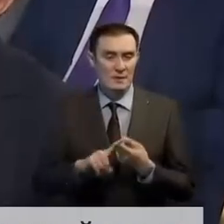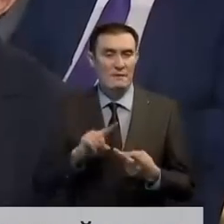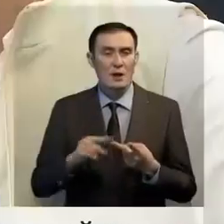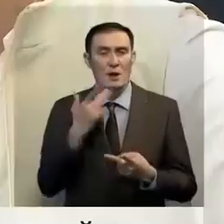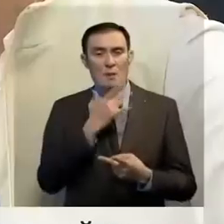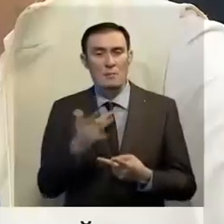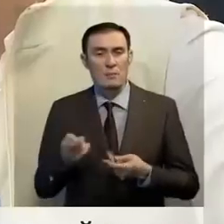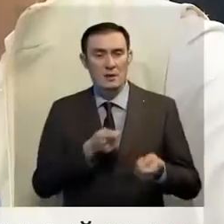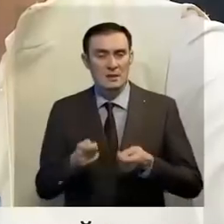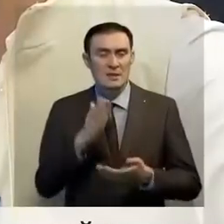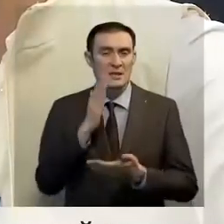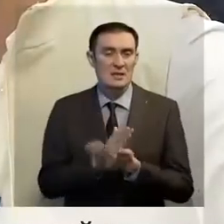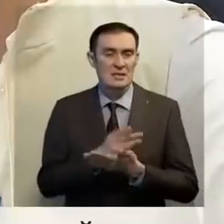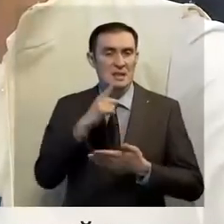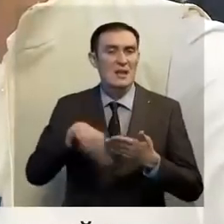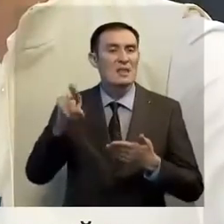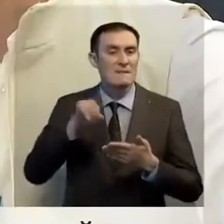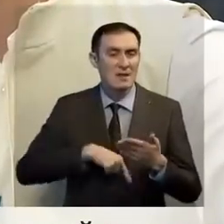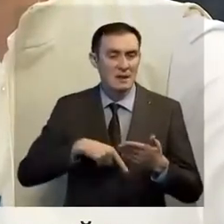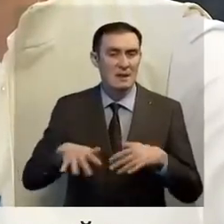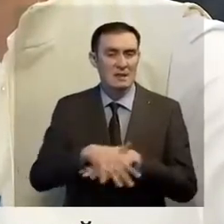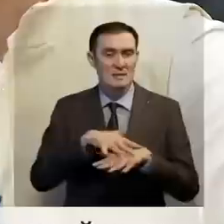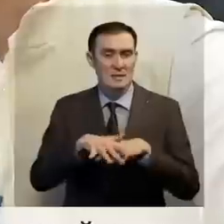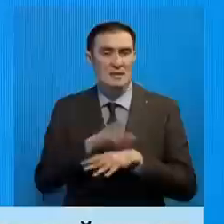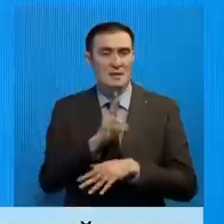И выросло недоверие граждан к государству,